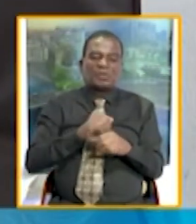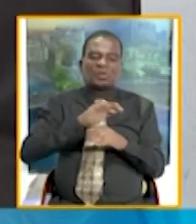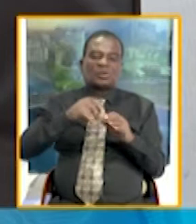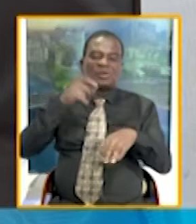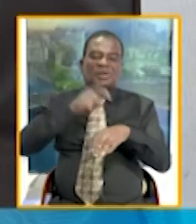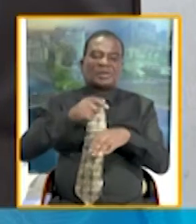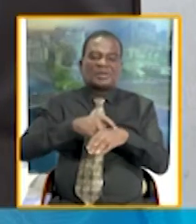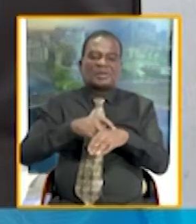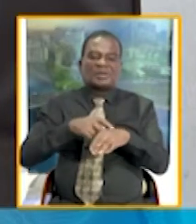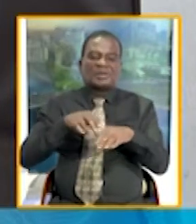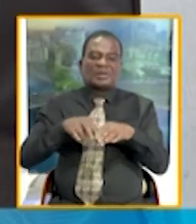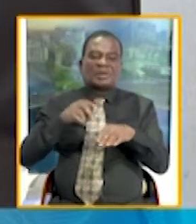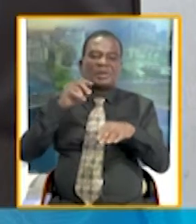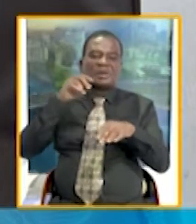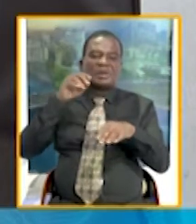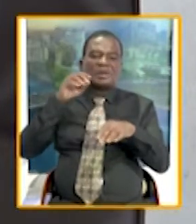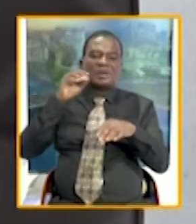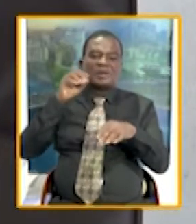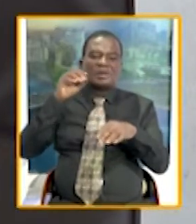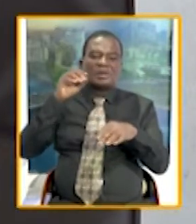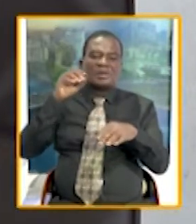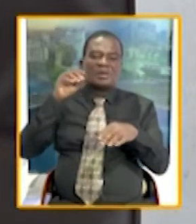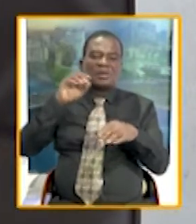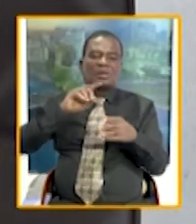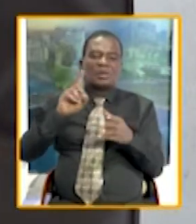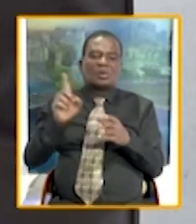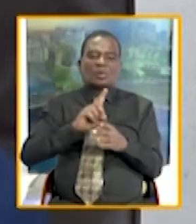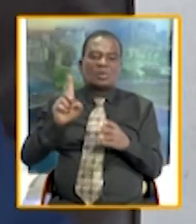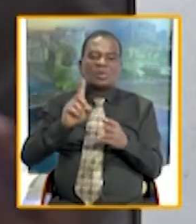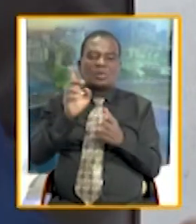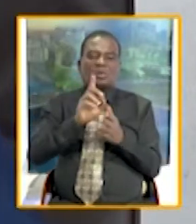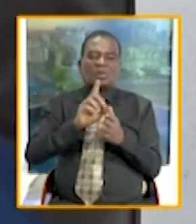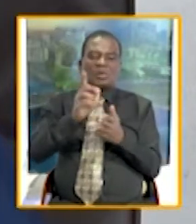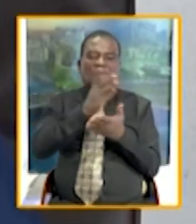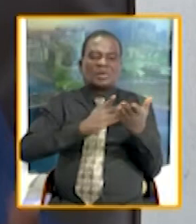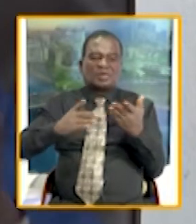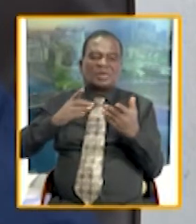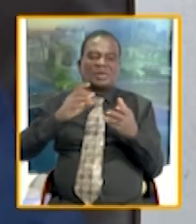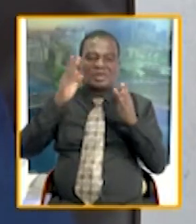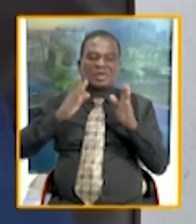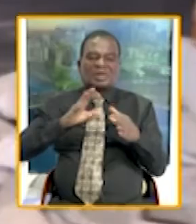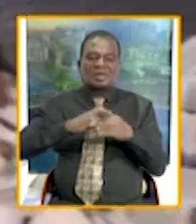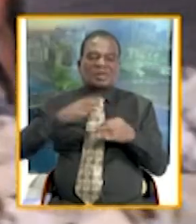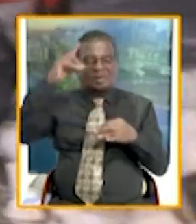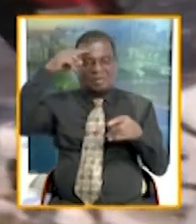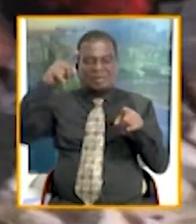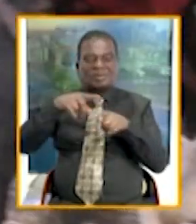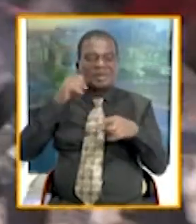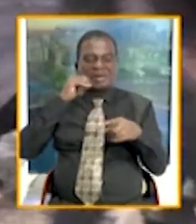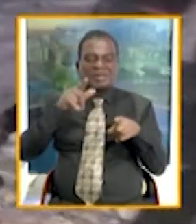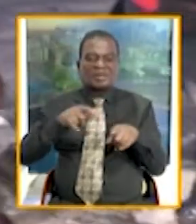en période électorale, où certains de nos frères et sœurs, pas forcément